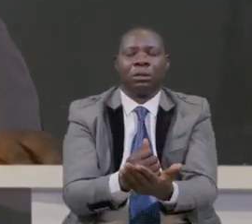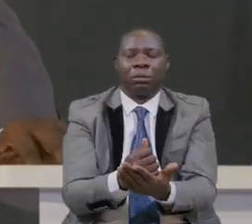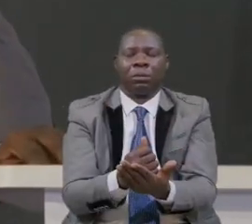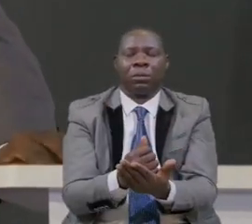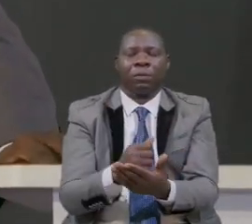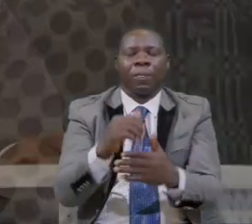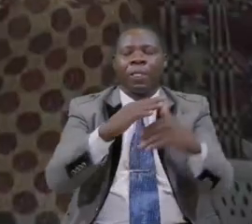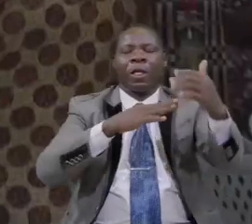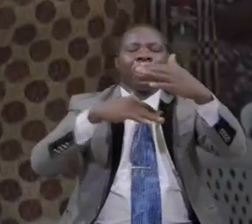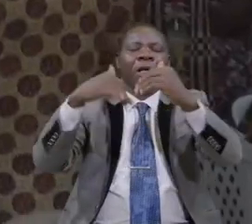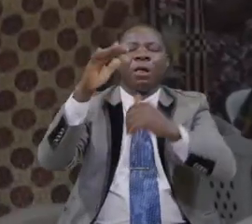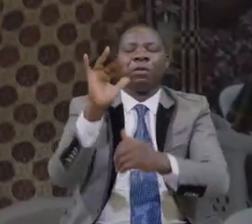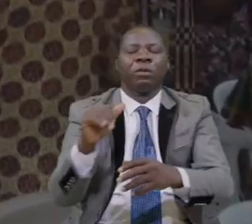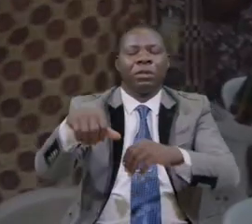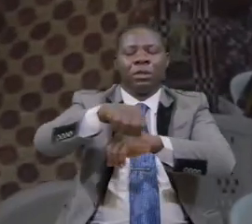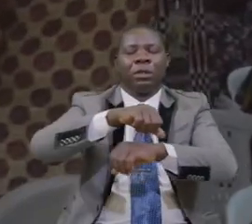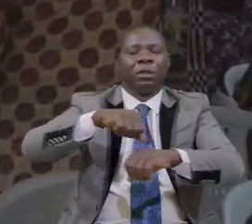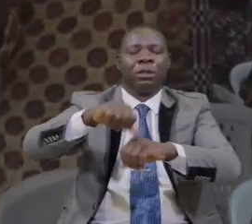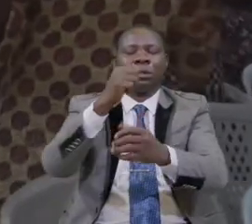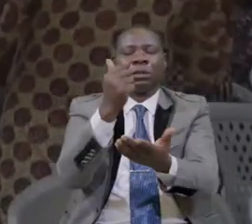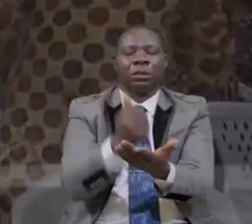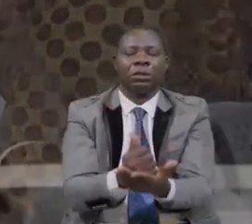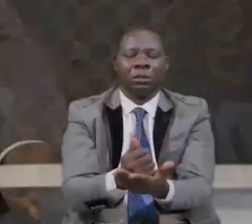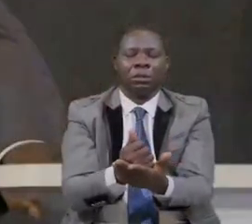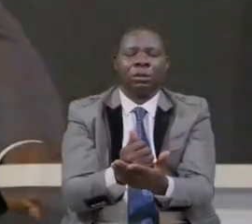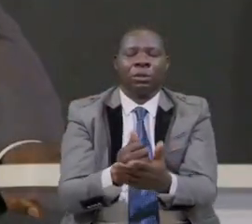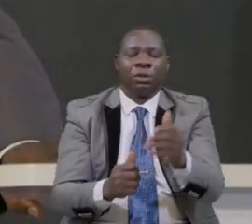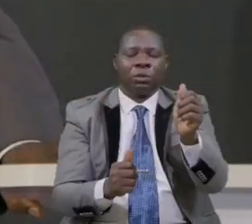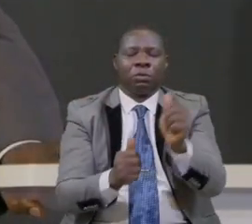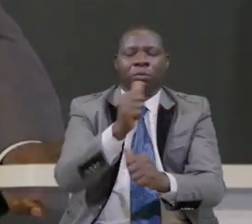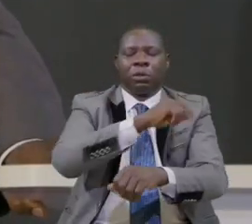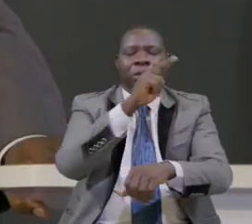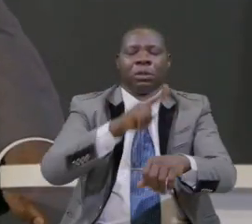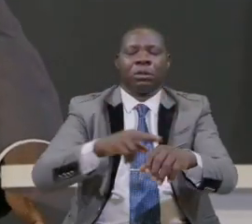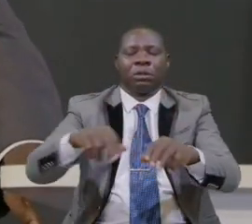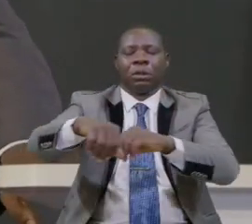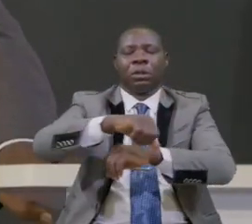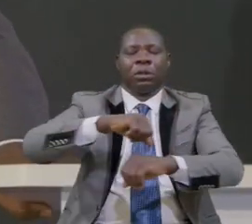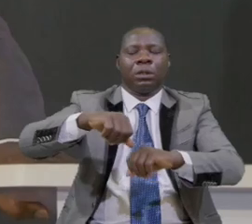une onction céleste, une onction surnaturelle.